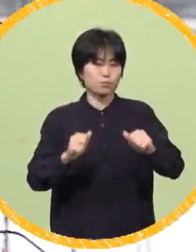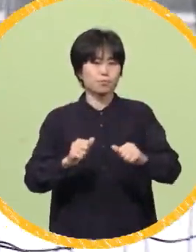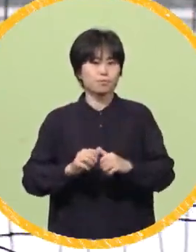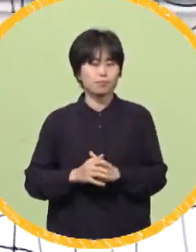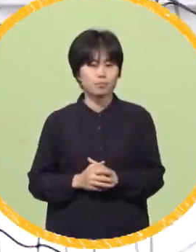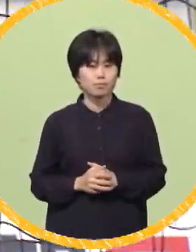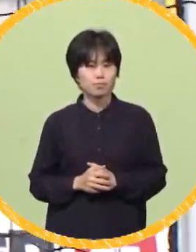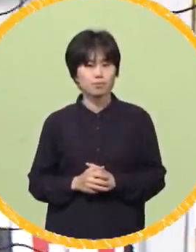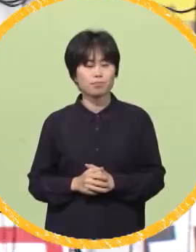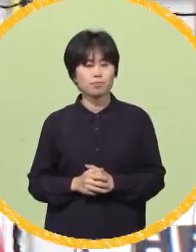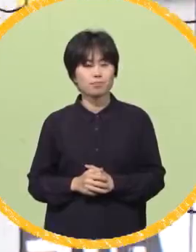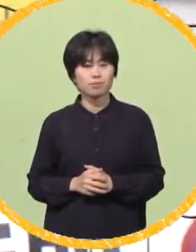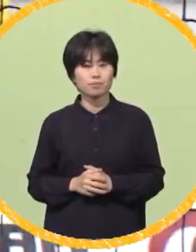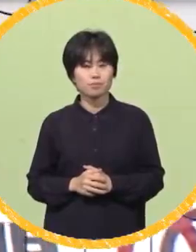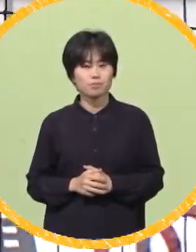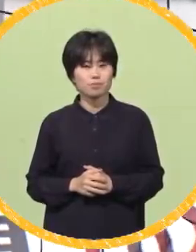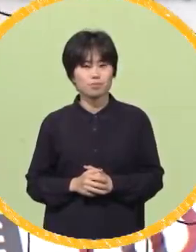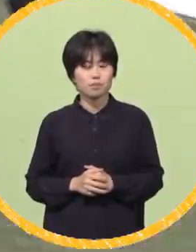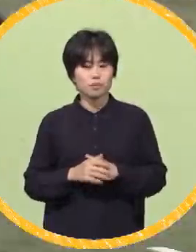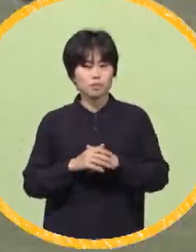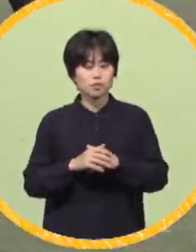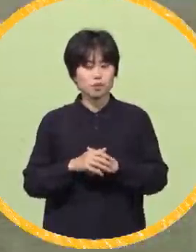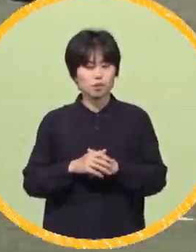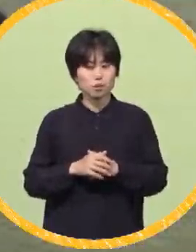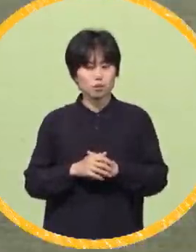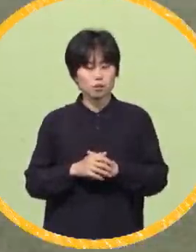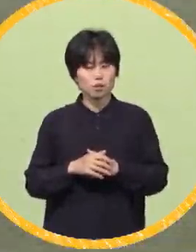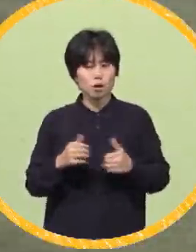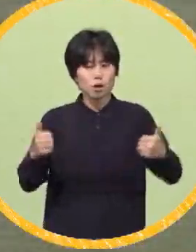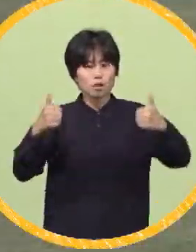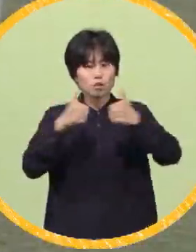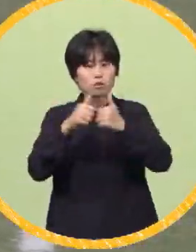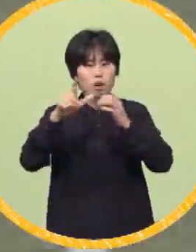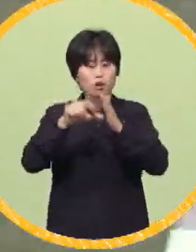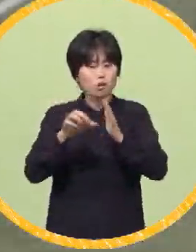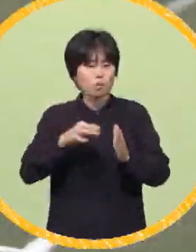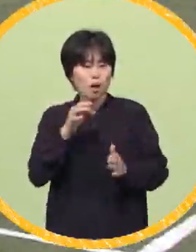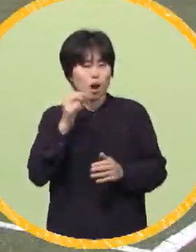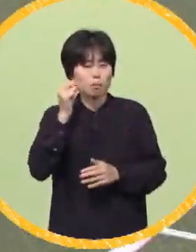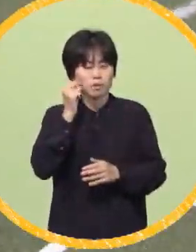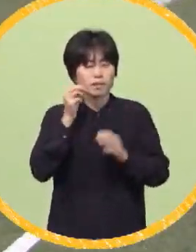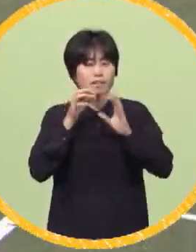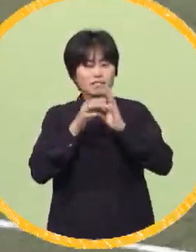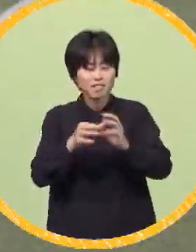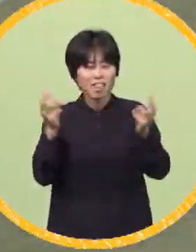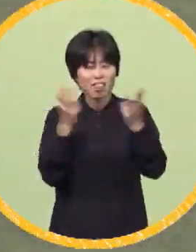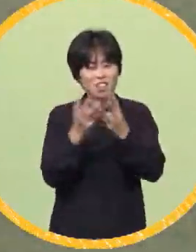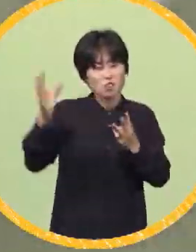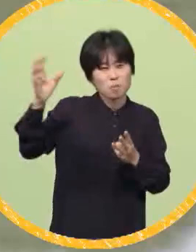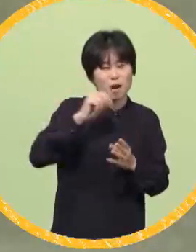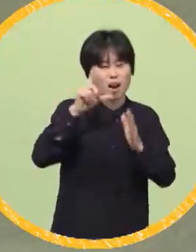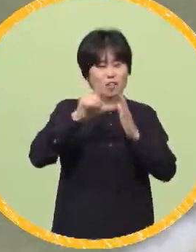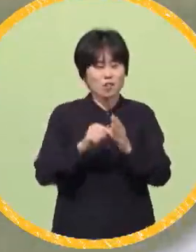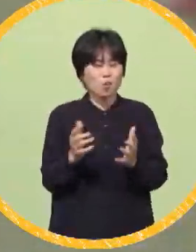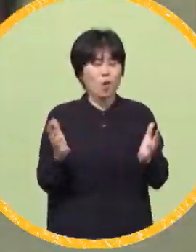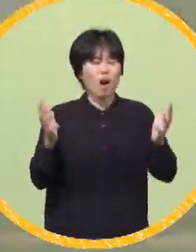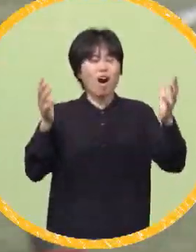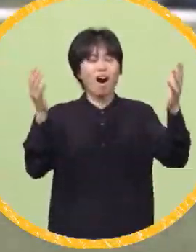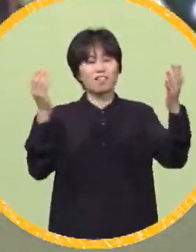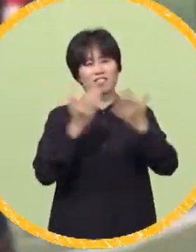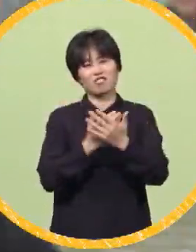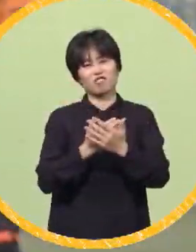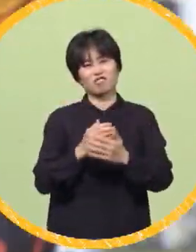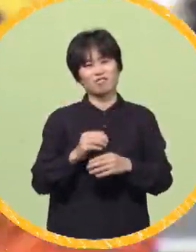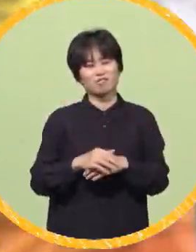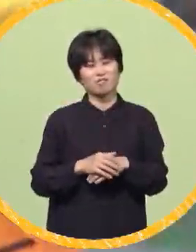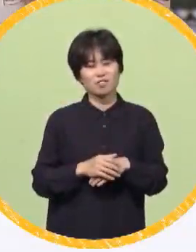ごい盛り上がりですよね。これは音出せないんで、試合中あんまり点入った時にめちゃくちゃ盛り上がるんですよ。 それで入ったことも分かるんだ、は い。さあ、これ落